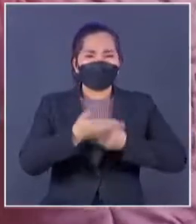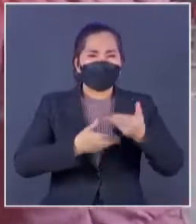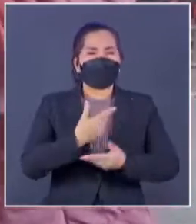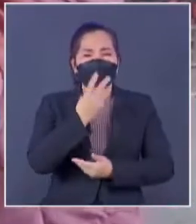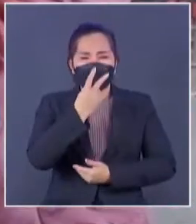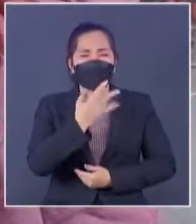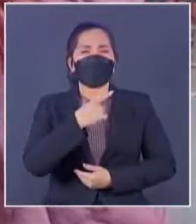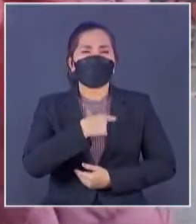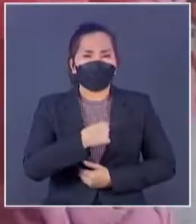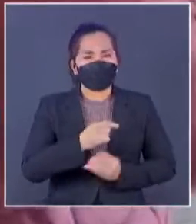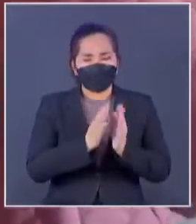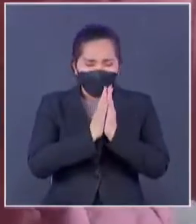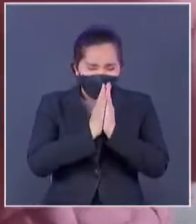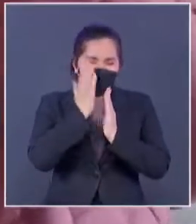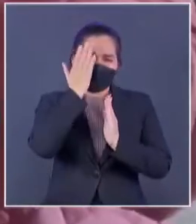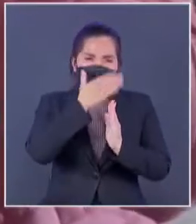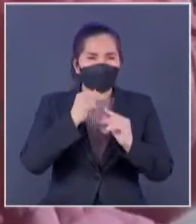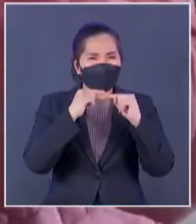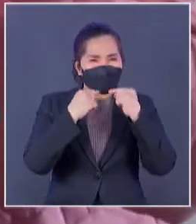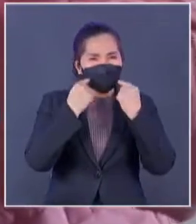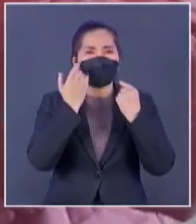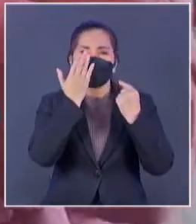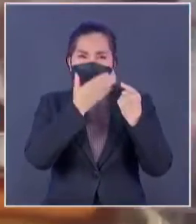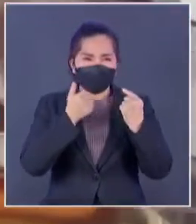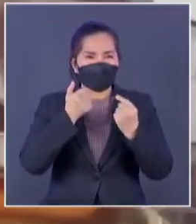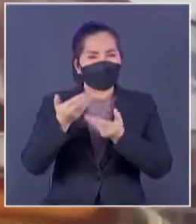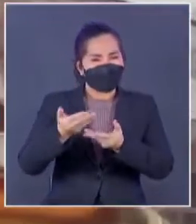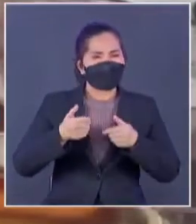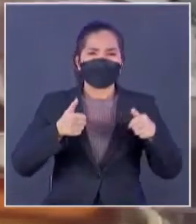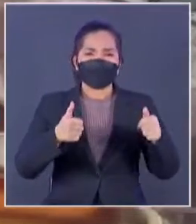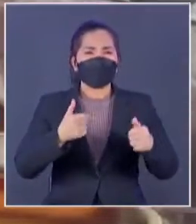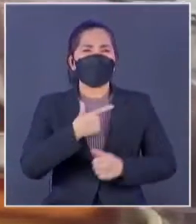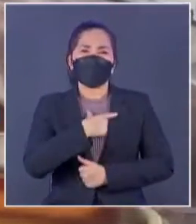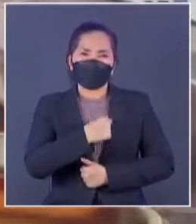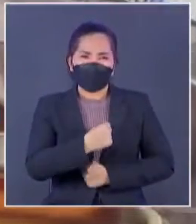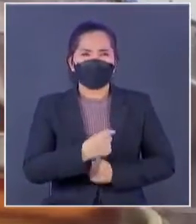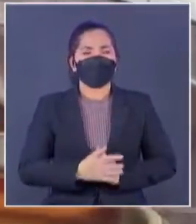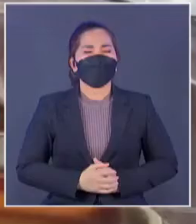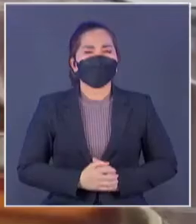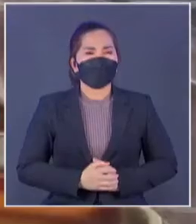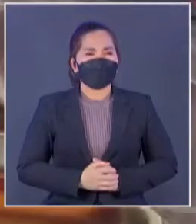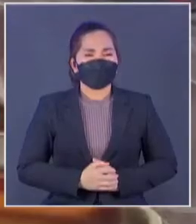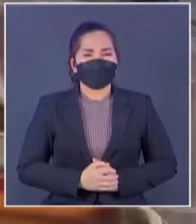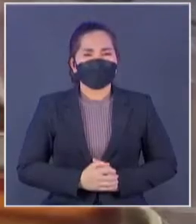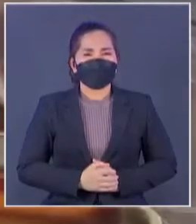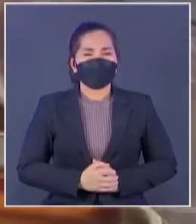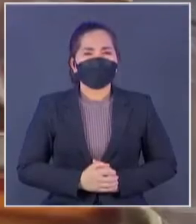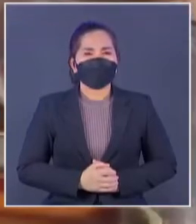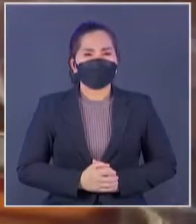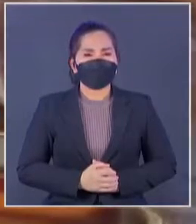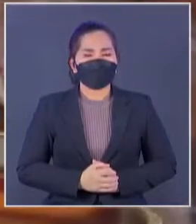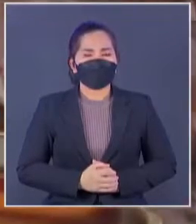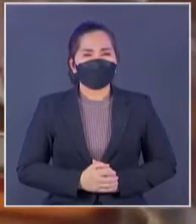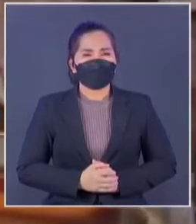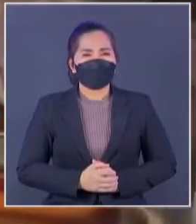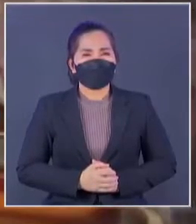อบที่คุณยายไหมเนี่ยไหว้สวยยิ้มสวยต้อนรับลูกค้าเป็นอย่างดีครับนี่ฮะ อุ้ยมีลำด้วยอ่ะพี่บ๊อบ นี่ แ